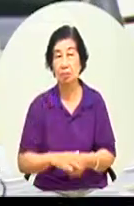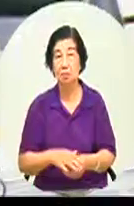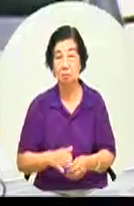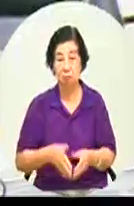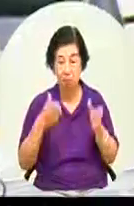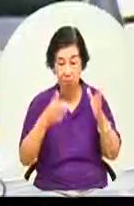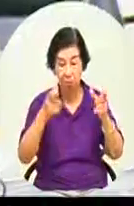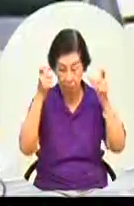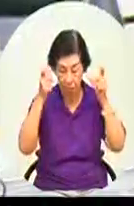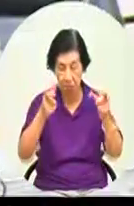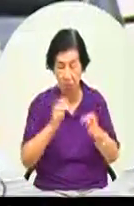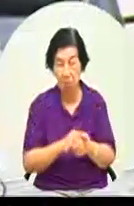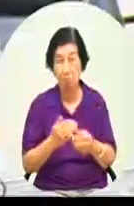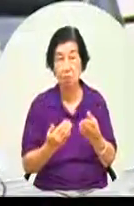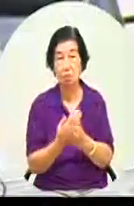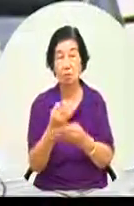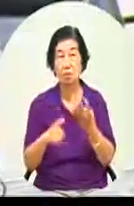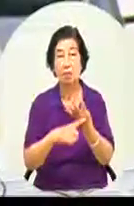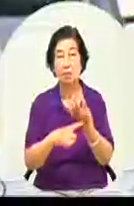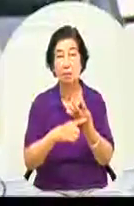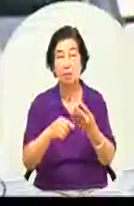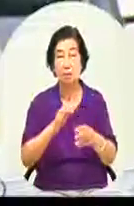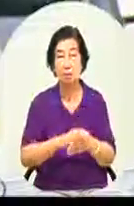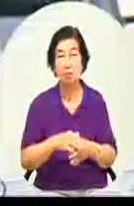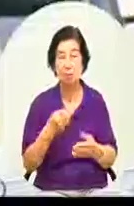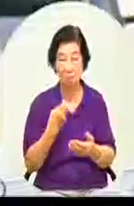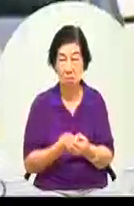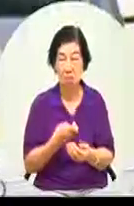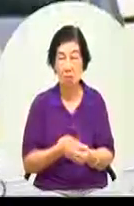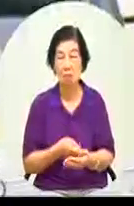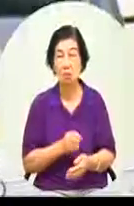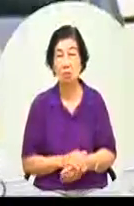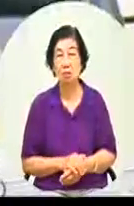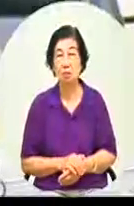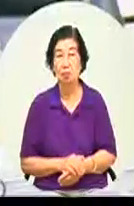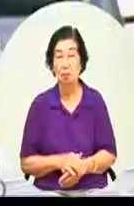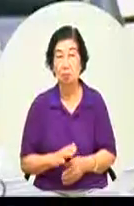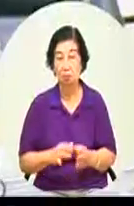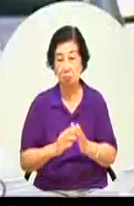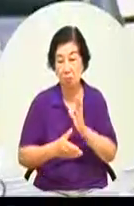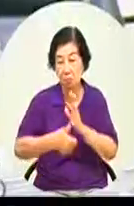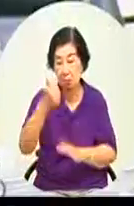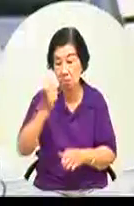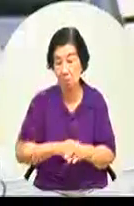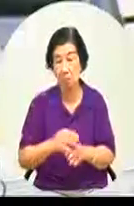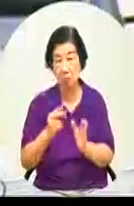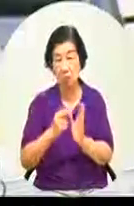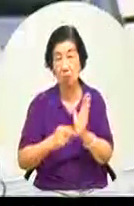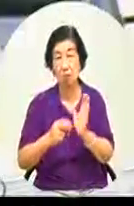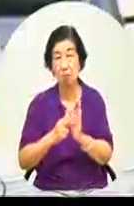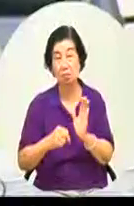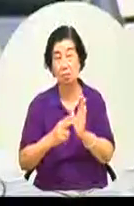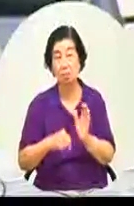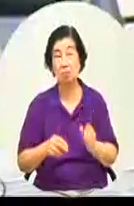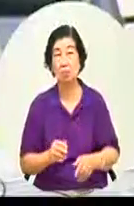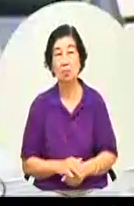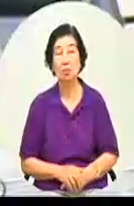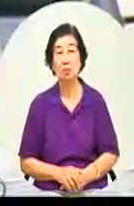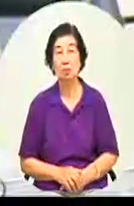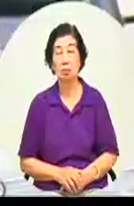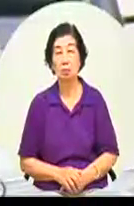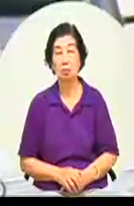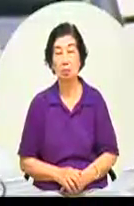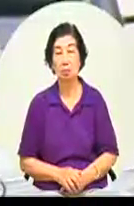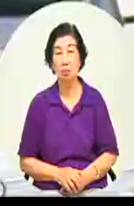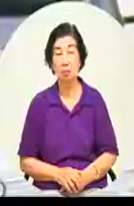我是不是请局长能够针对 这几点先做个简单的回复，谢谢局长。 观光局郑局长请答